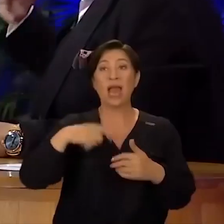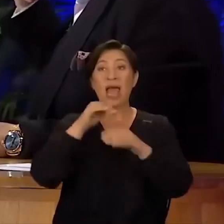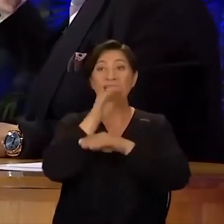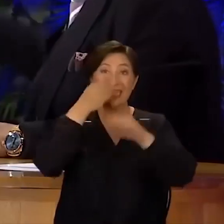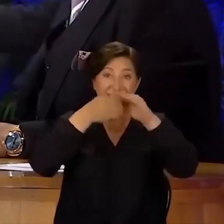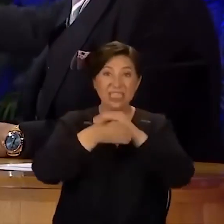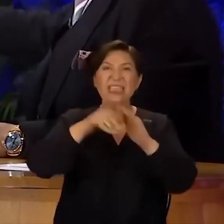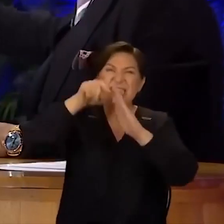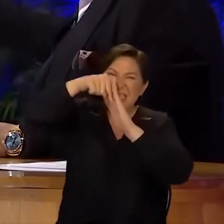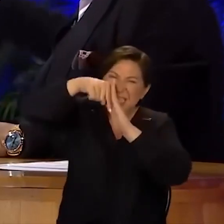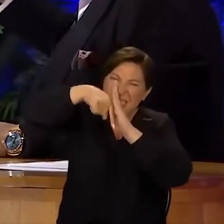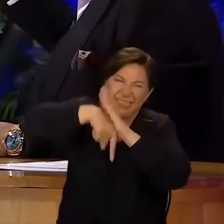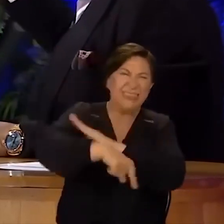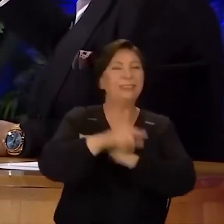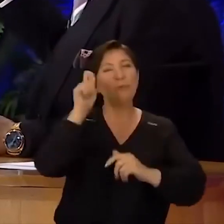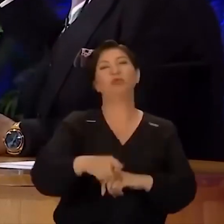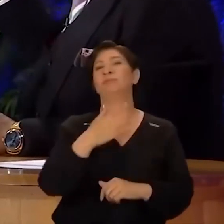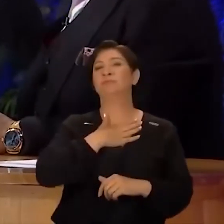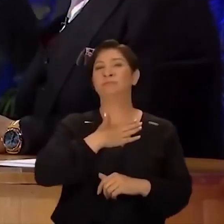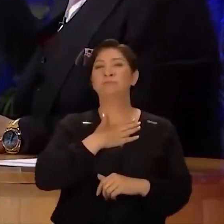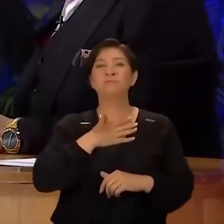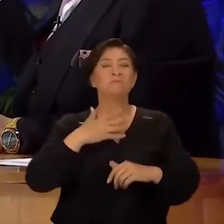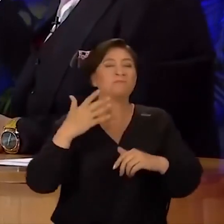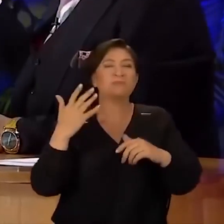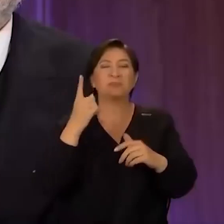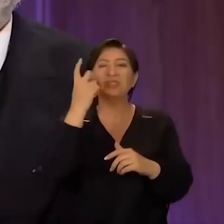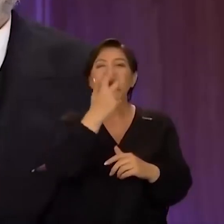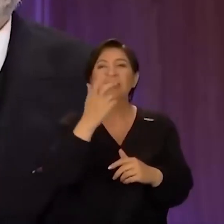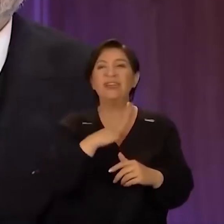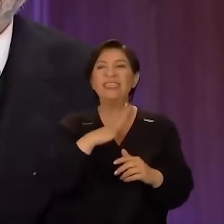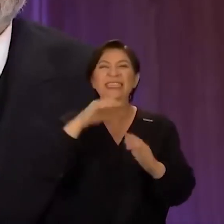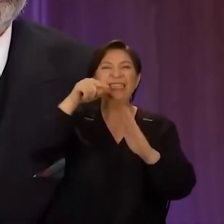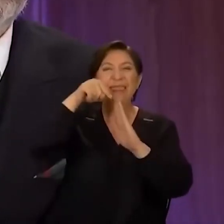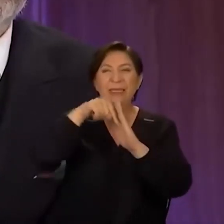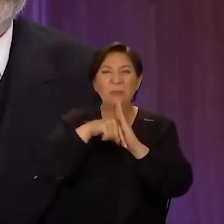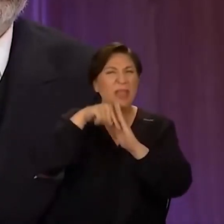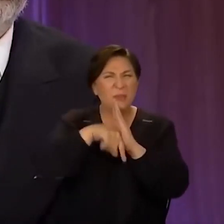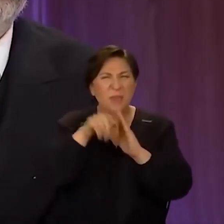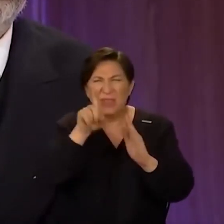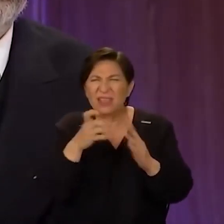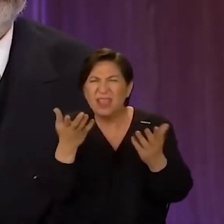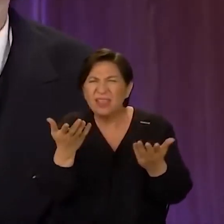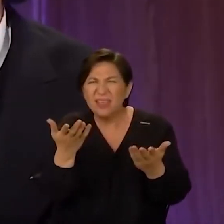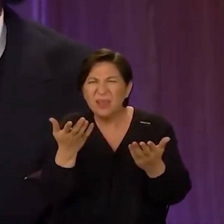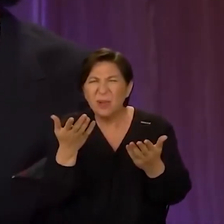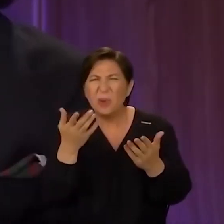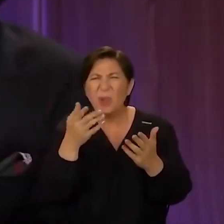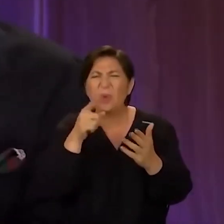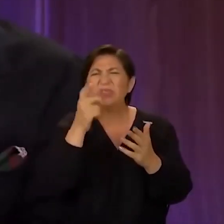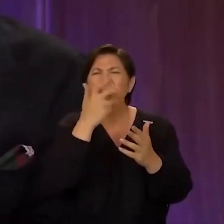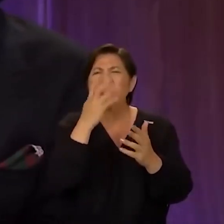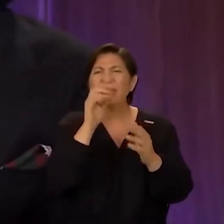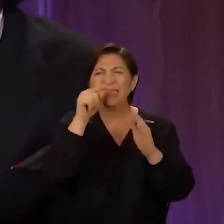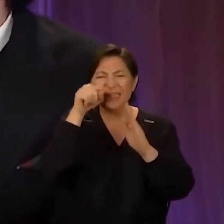hayatına gireceğim ve dibine kadar na söylediği şarkılar ayı dibine miydi şarkı neydi o